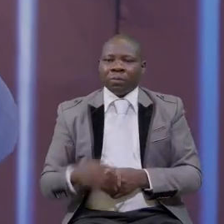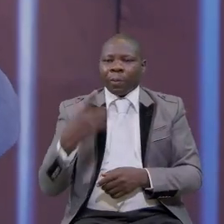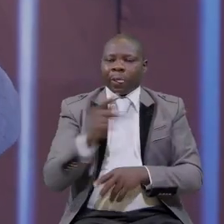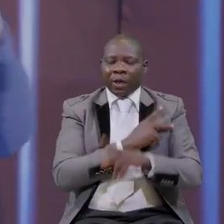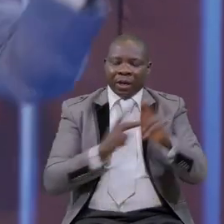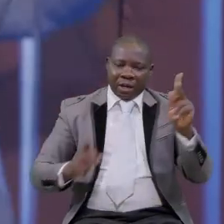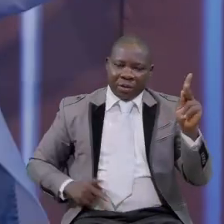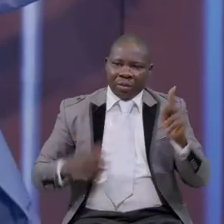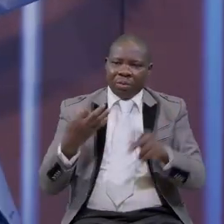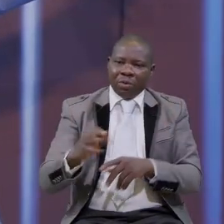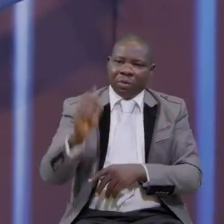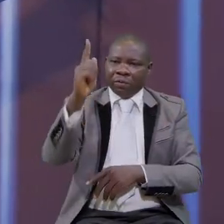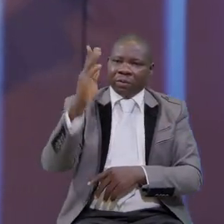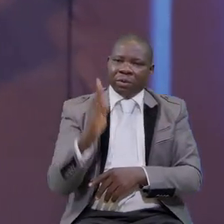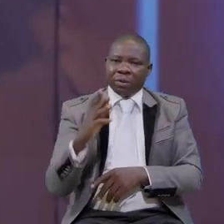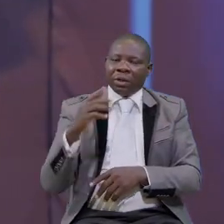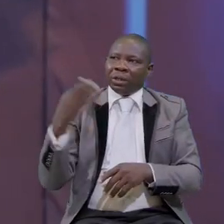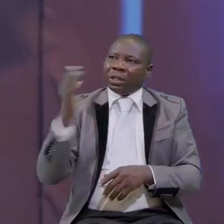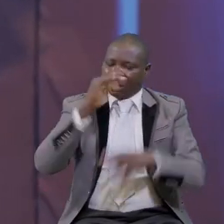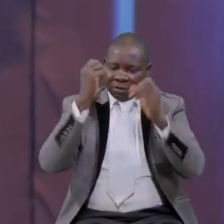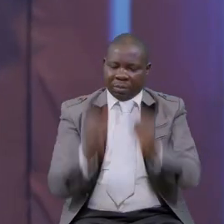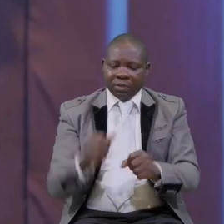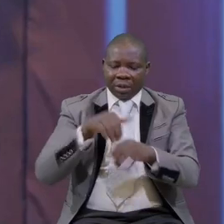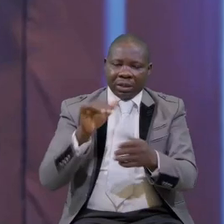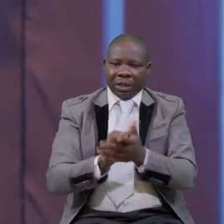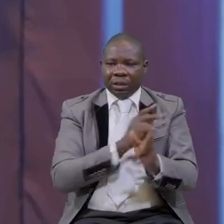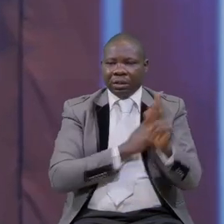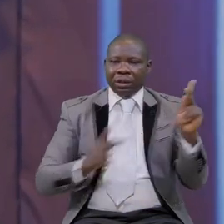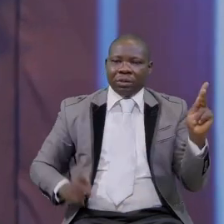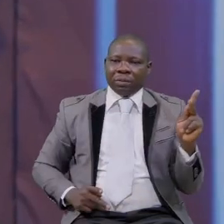Le royaume de Dieu. Il y a la puissance dans ce royaume.